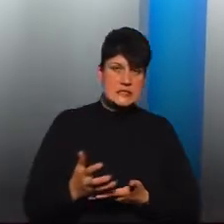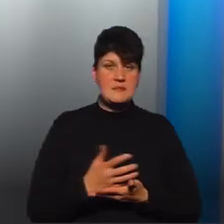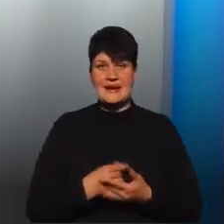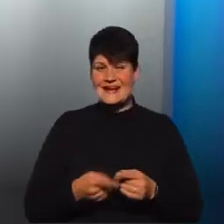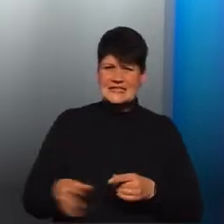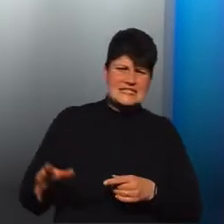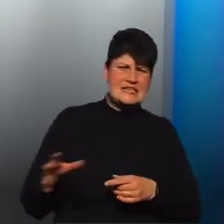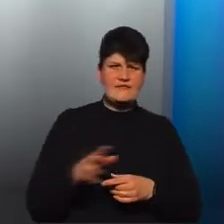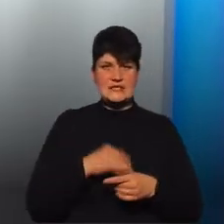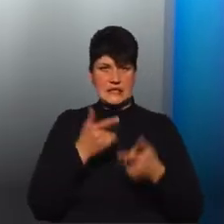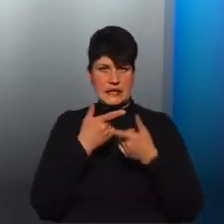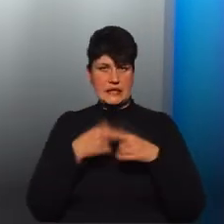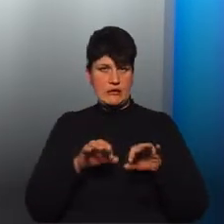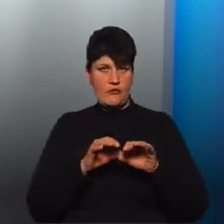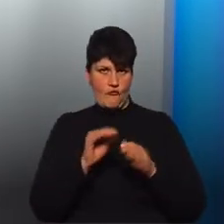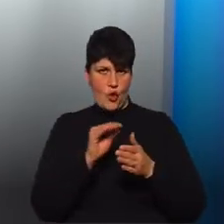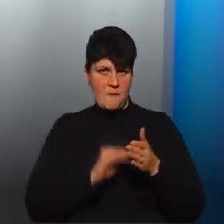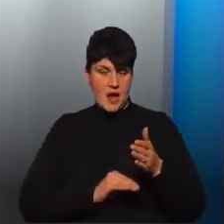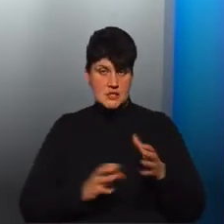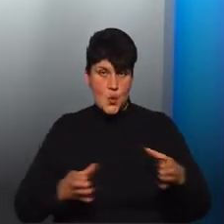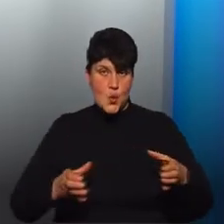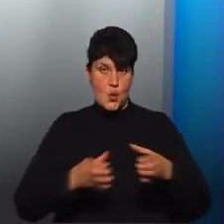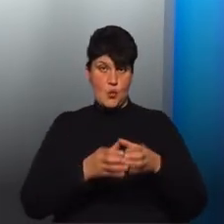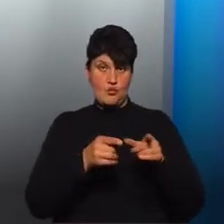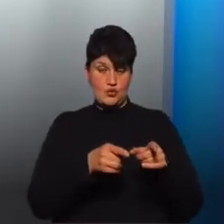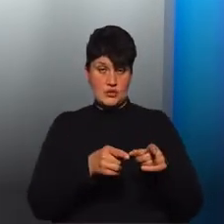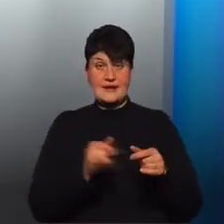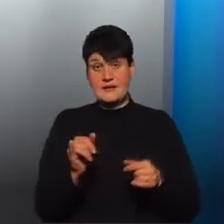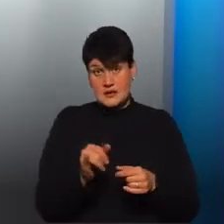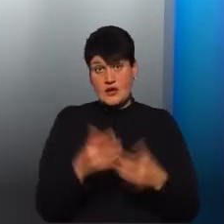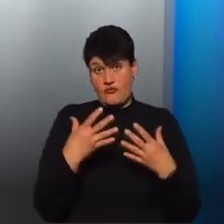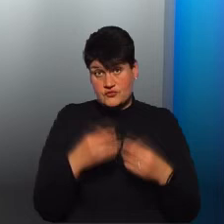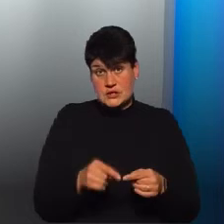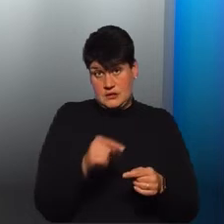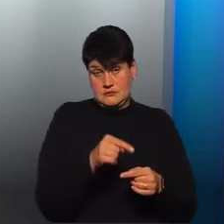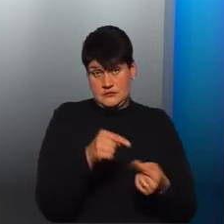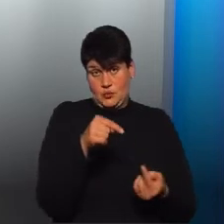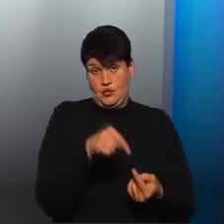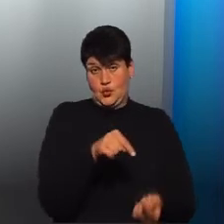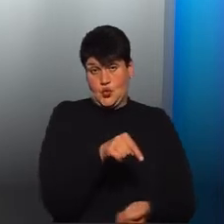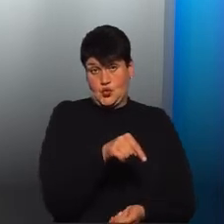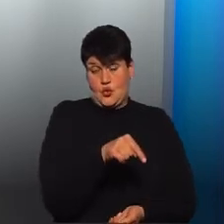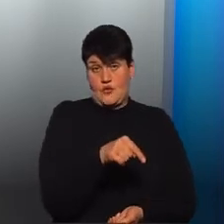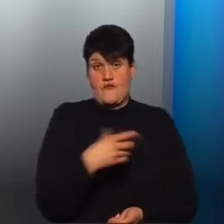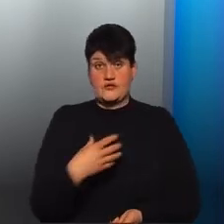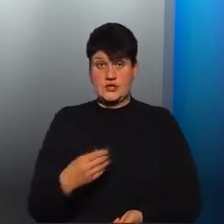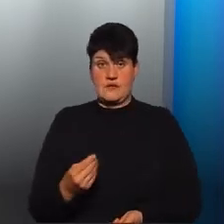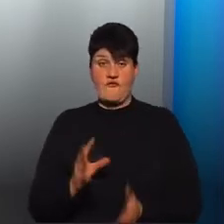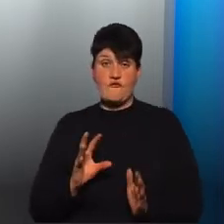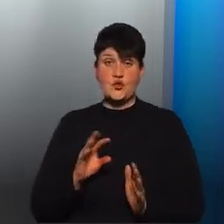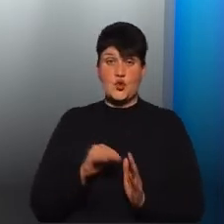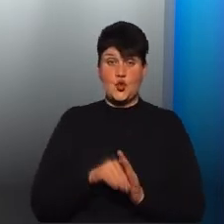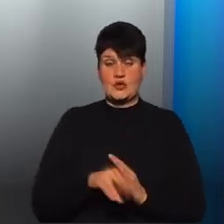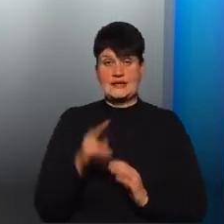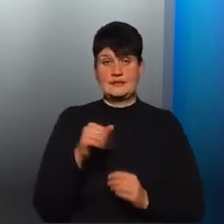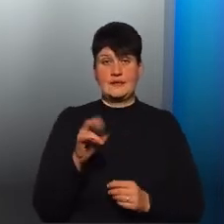дані, групує, і вже тоді відповідно до цього, звичайно, вносяться дані і, знову ж